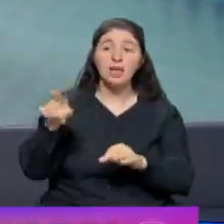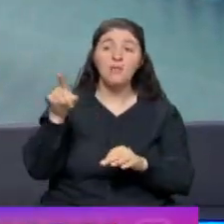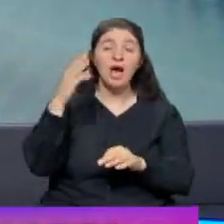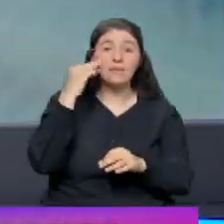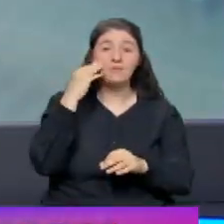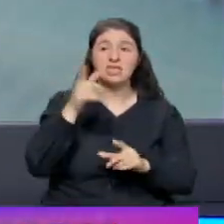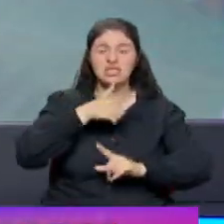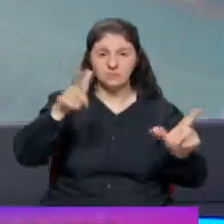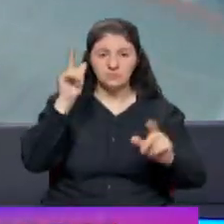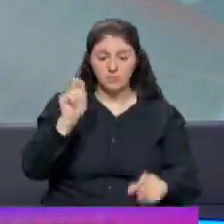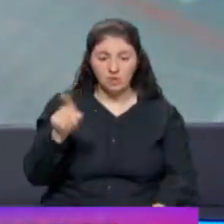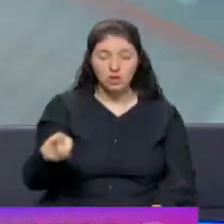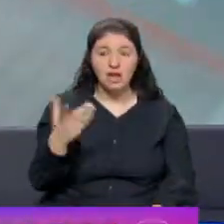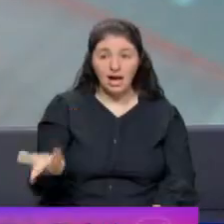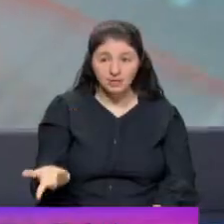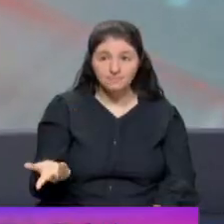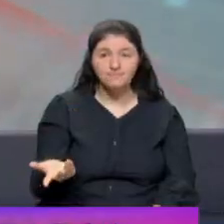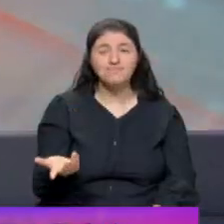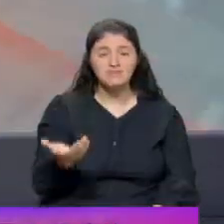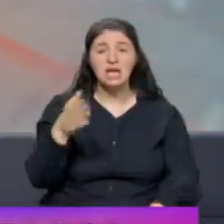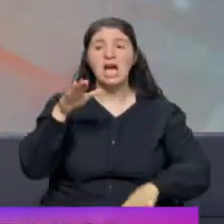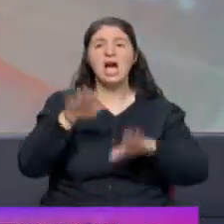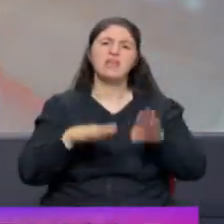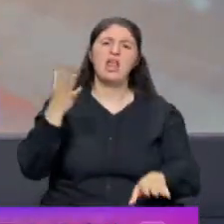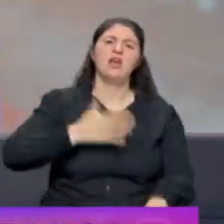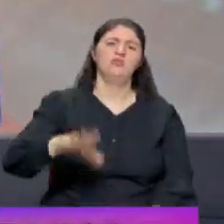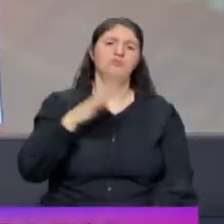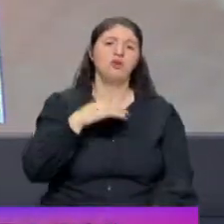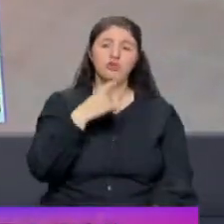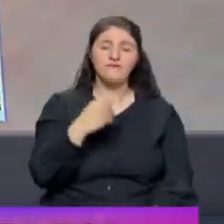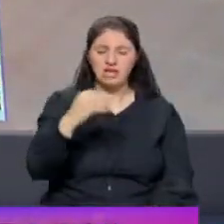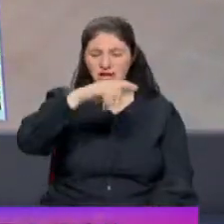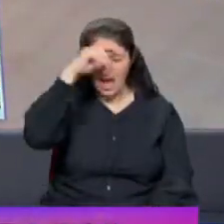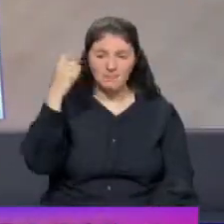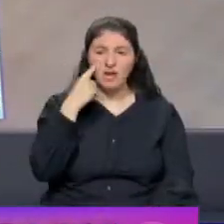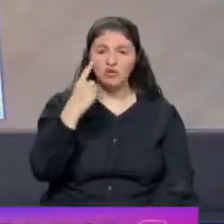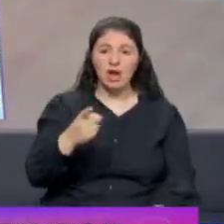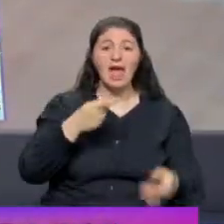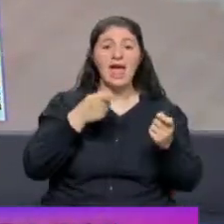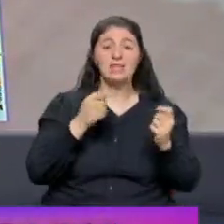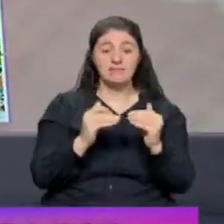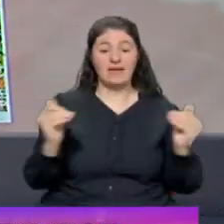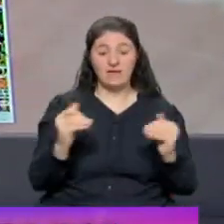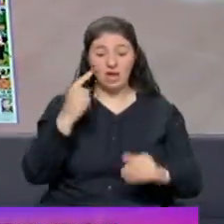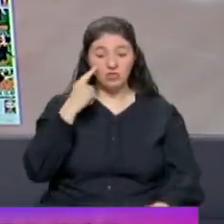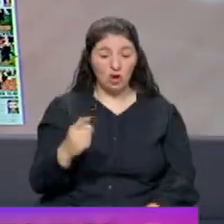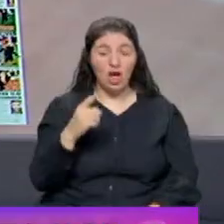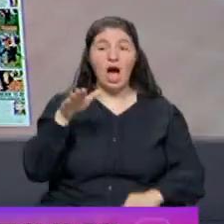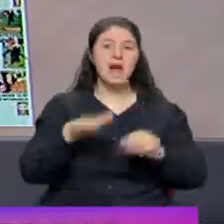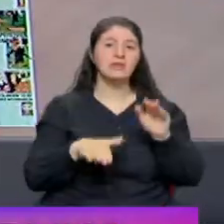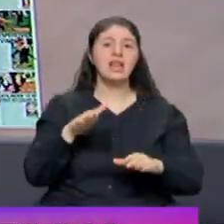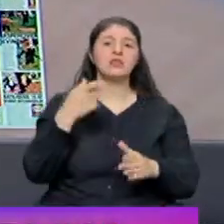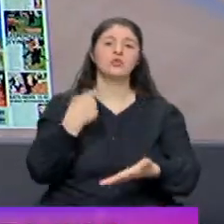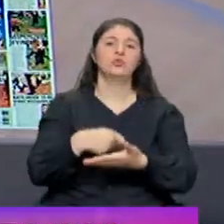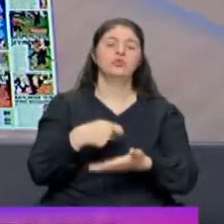bu anlamda ses yükseltiyorlar. Adalet talep ediyorlar. Verdikleri emek ölçüsünde, eğitim seviyeleri ölçüsünde